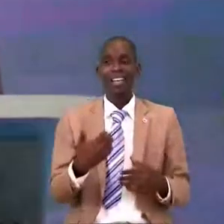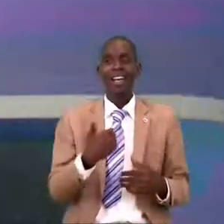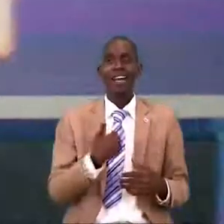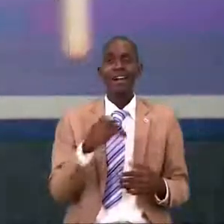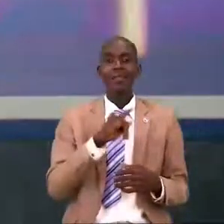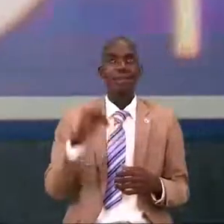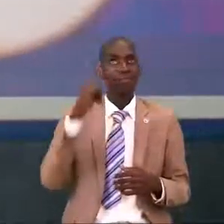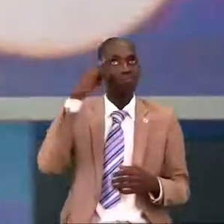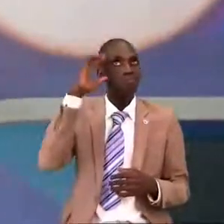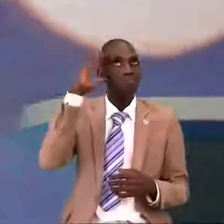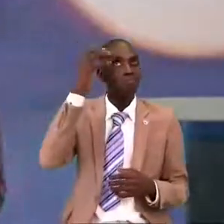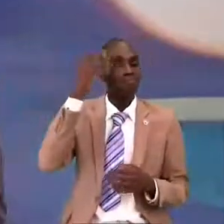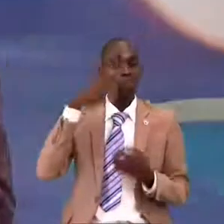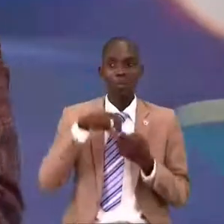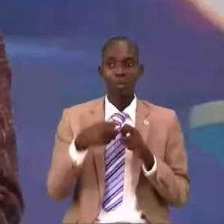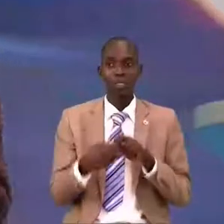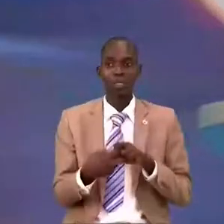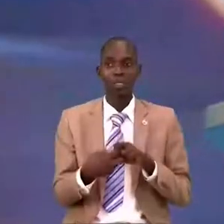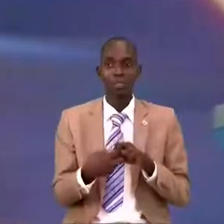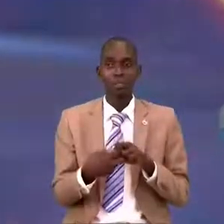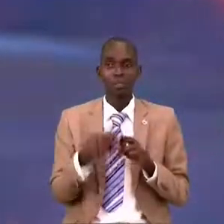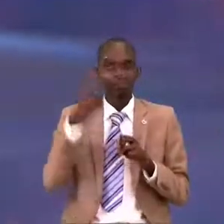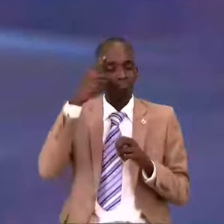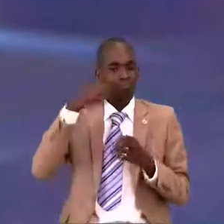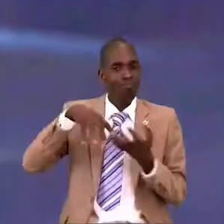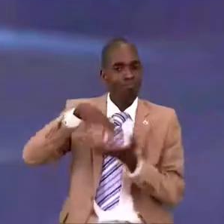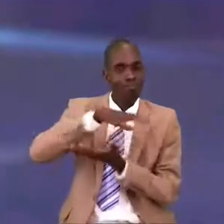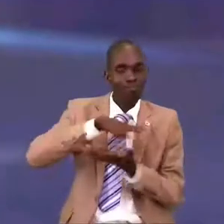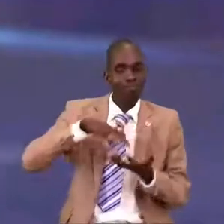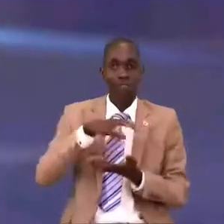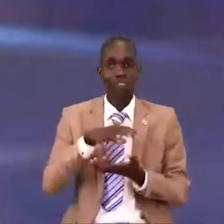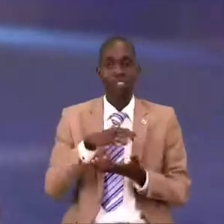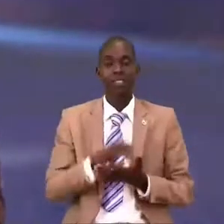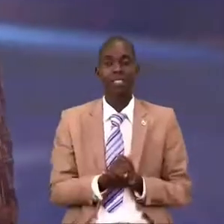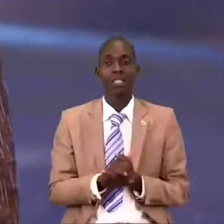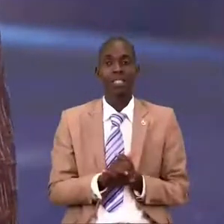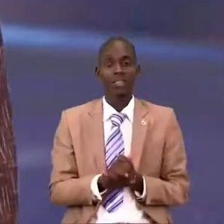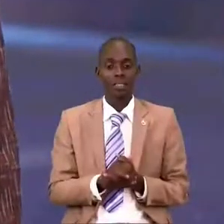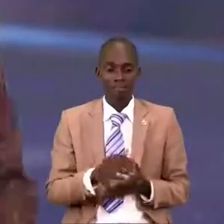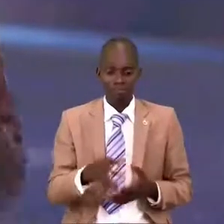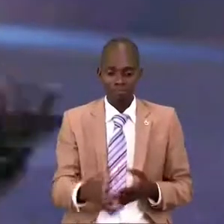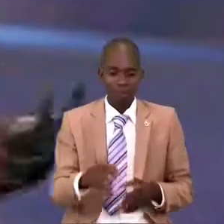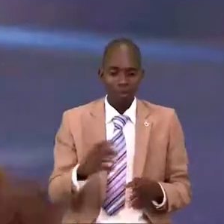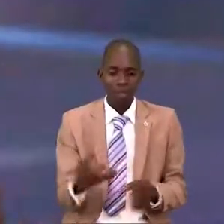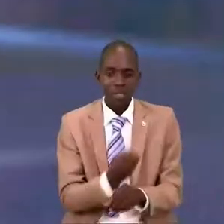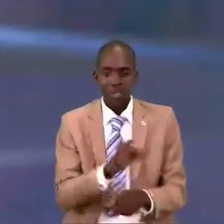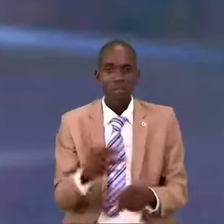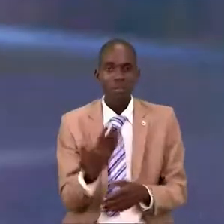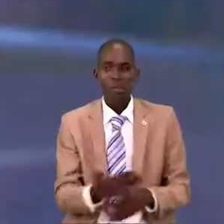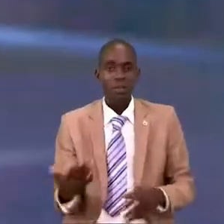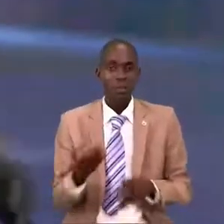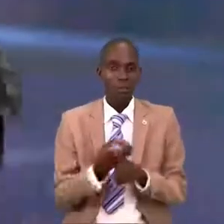folle, ramassant et mangeant des choses dans la rue, dans les poubelles, et mangeant toutes ces